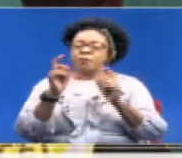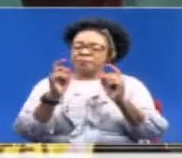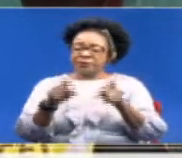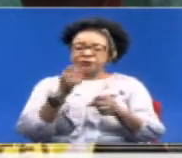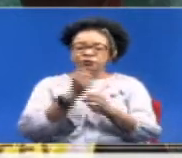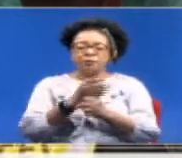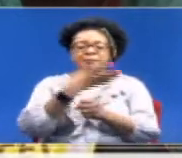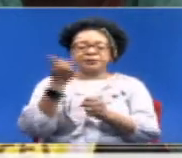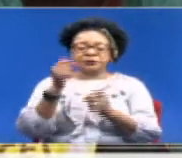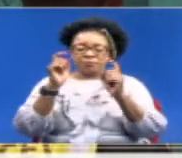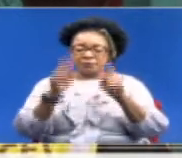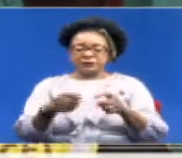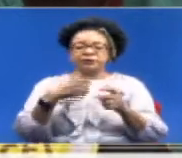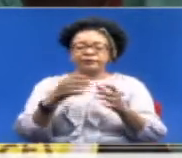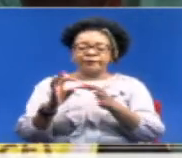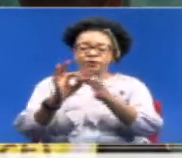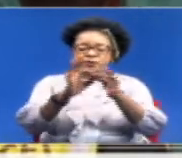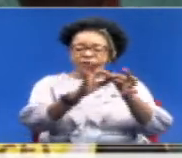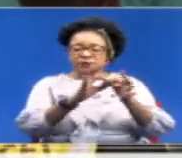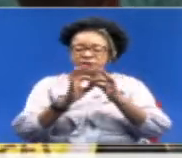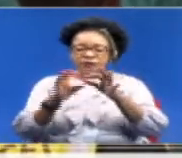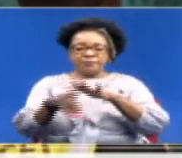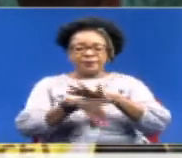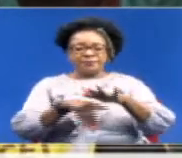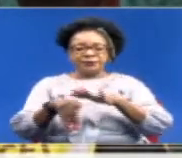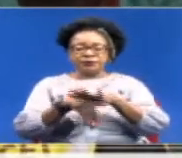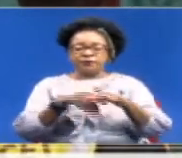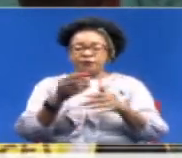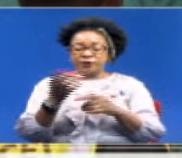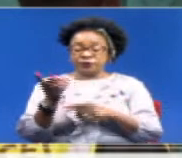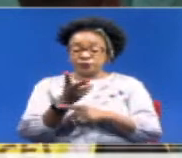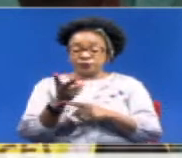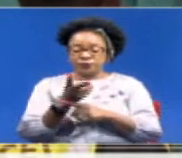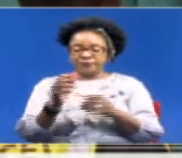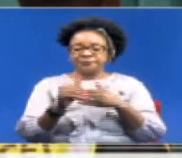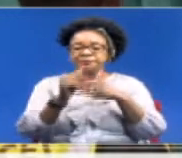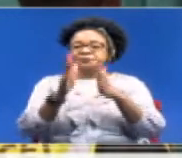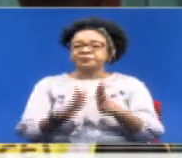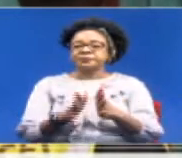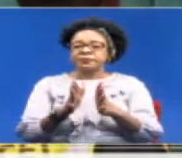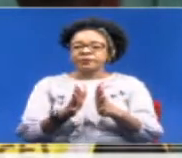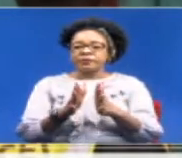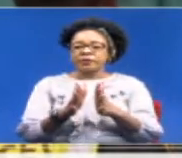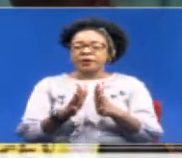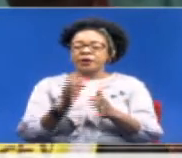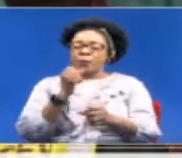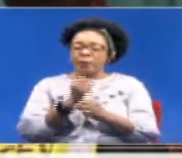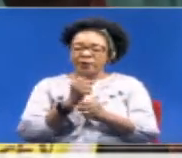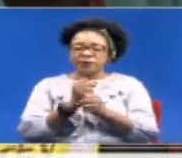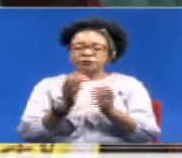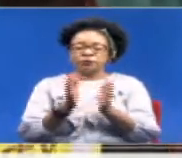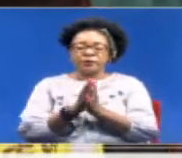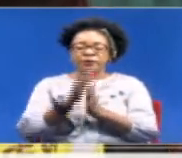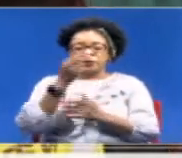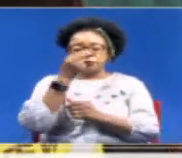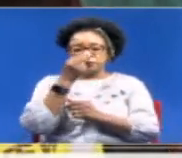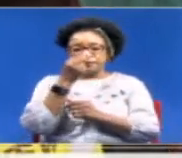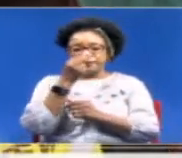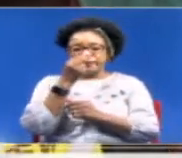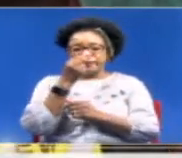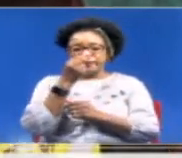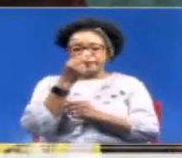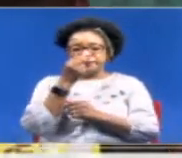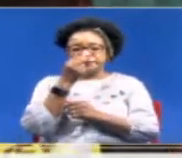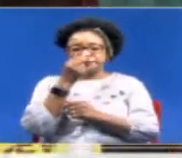of purpose behind these two leaders and come and work with President William Ruto.